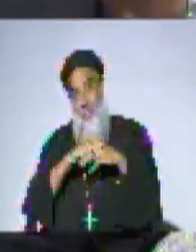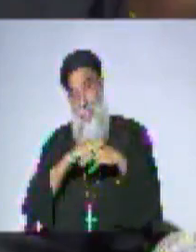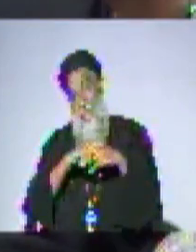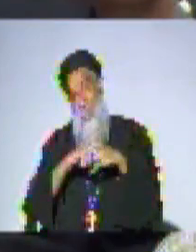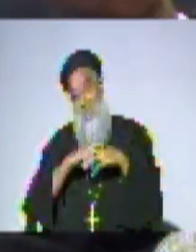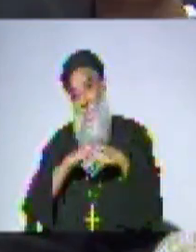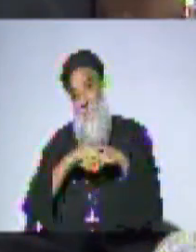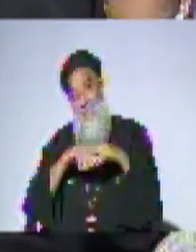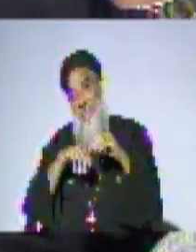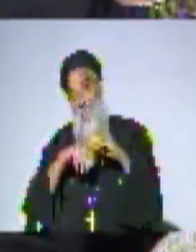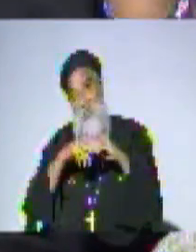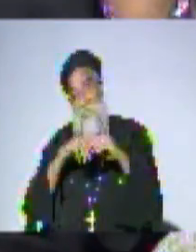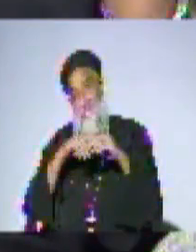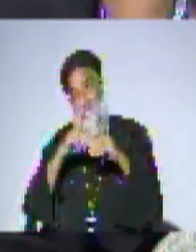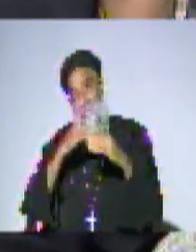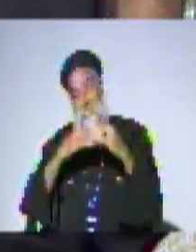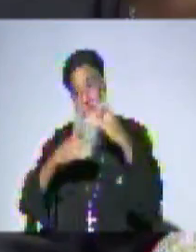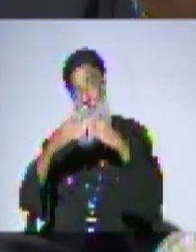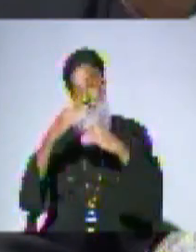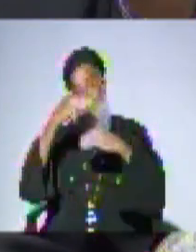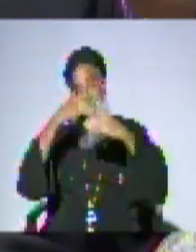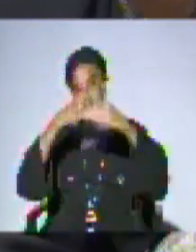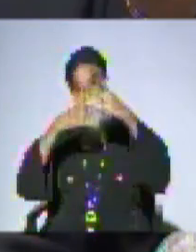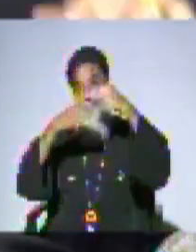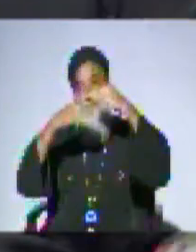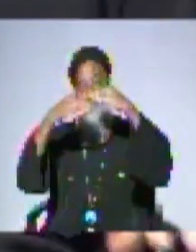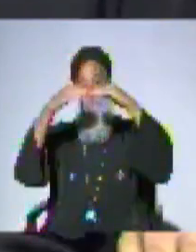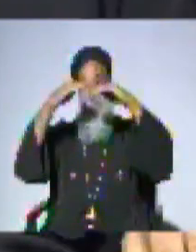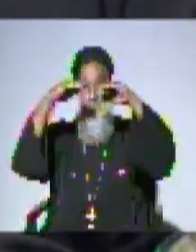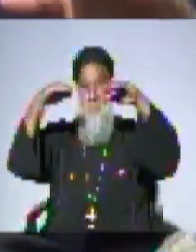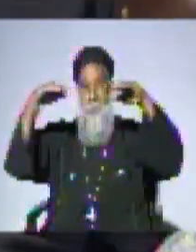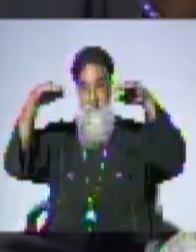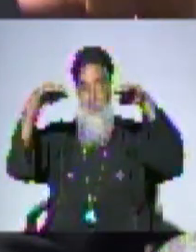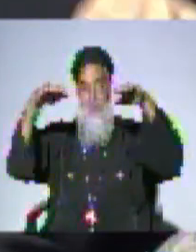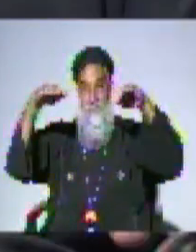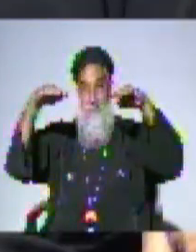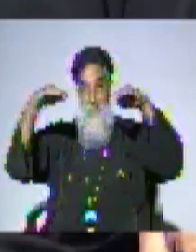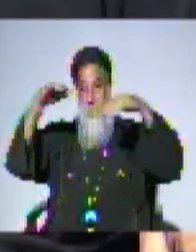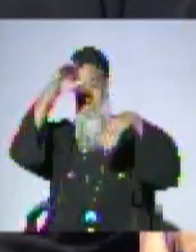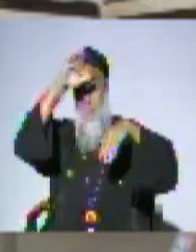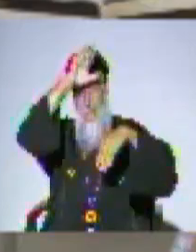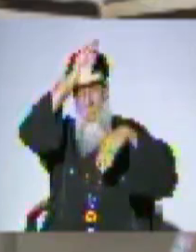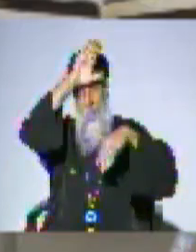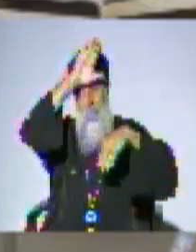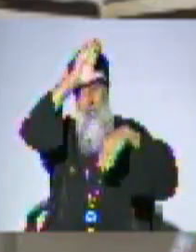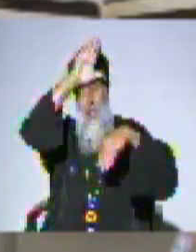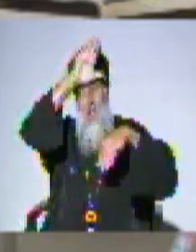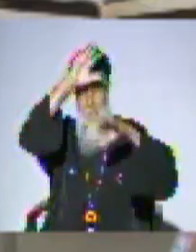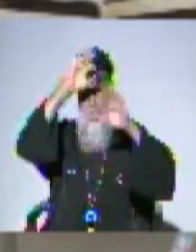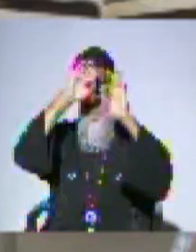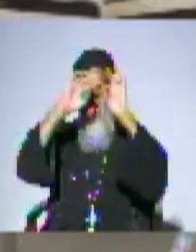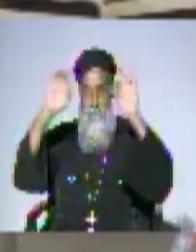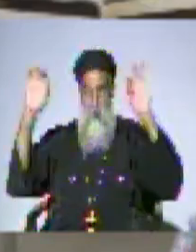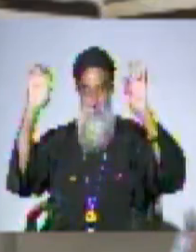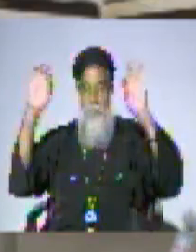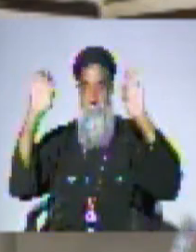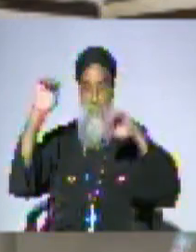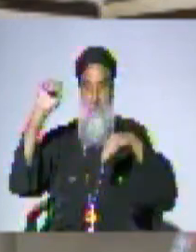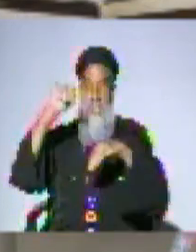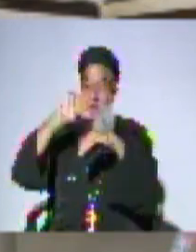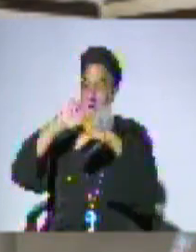يعني لا يستطيع أن يرتفع إلى حد معين. قضيب ملك الله كما حدد الله.